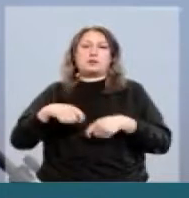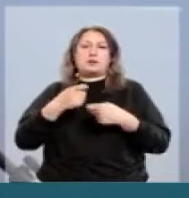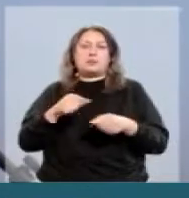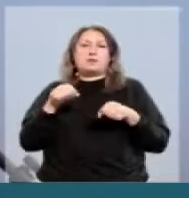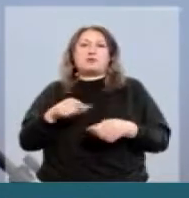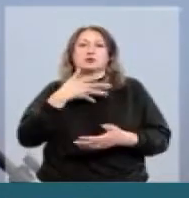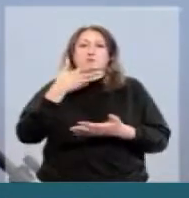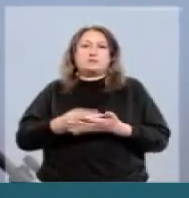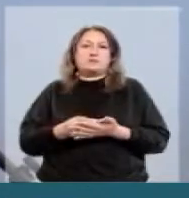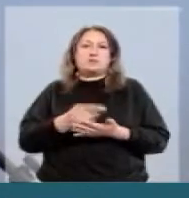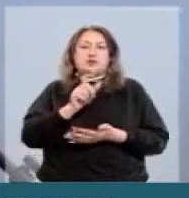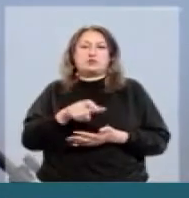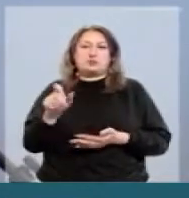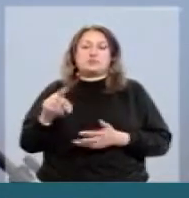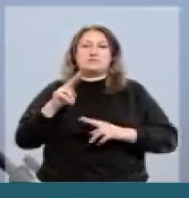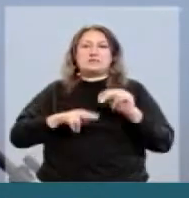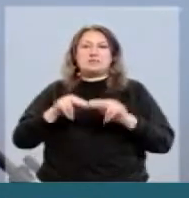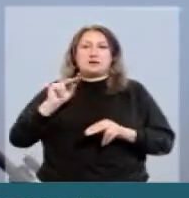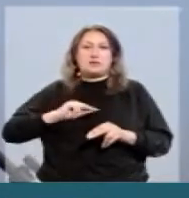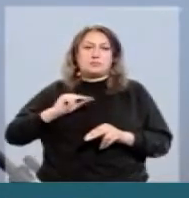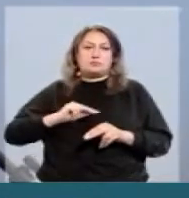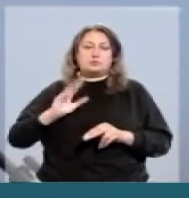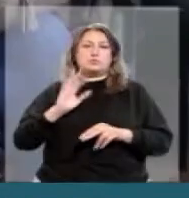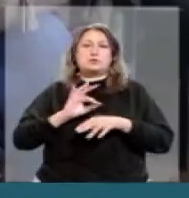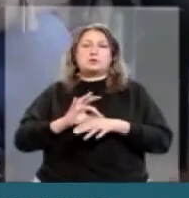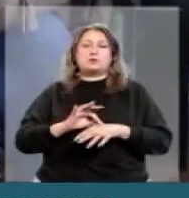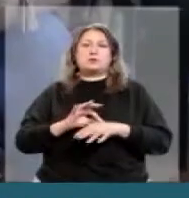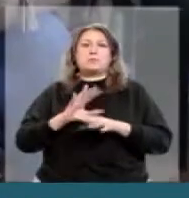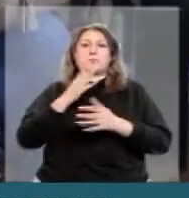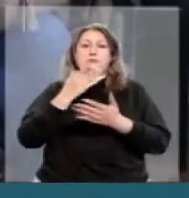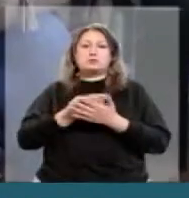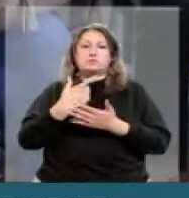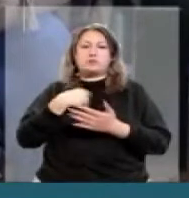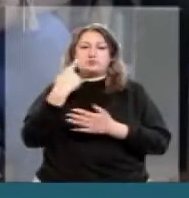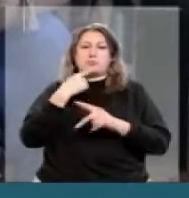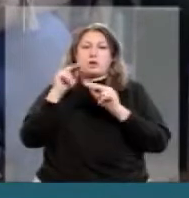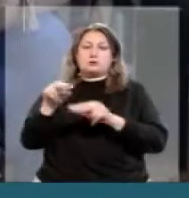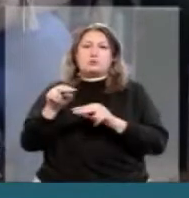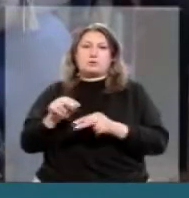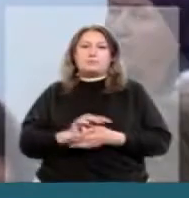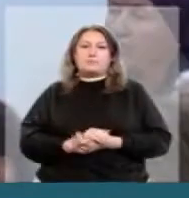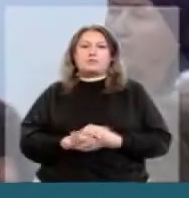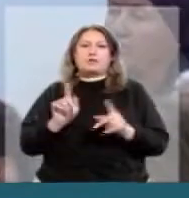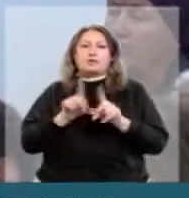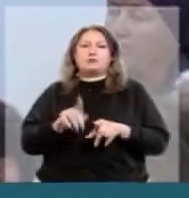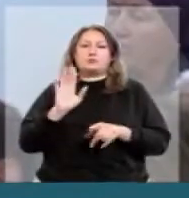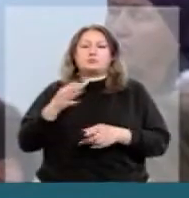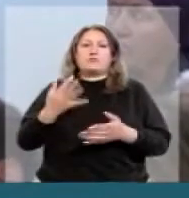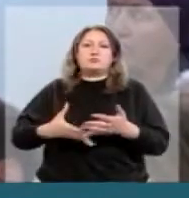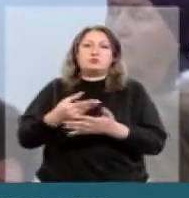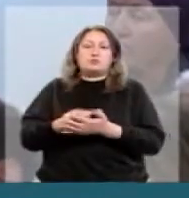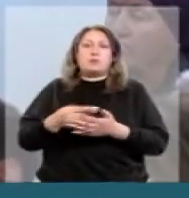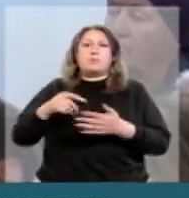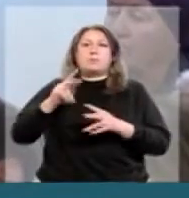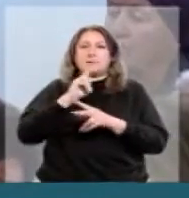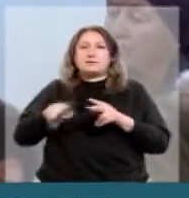сондай-ақ техникалық және авторлық қадағалаумен жүзеге асырылады. Сондай-ақ үй жануарларында шығыны өтелетін болады. Ол үшін Әулекөл ауданының әкімдігіне